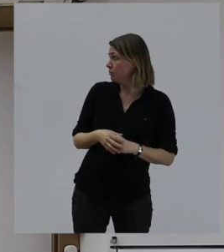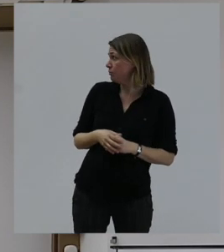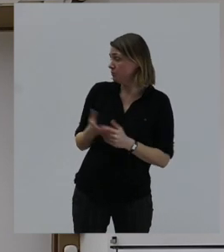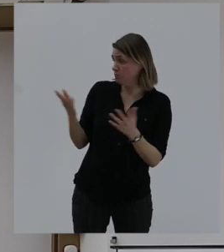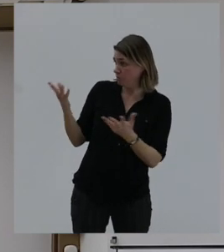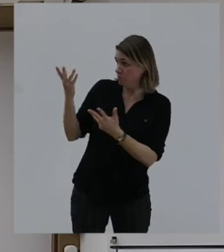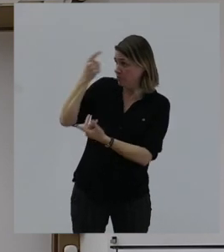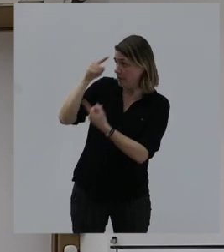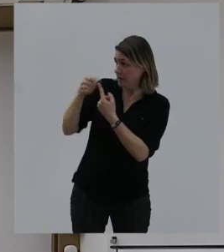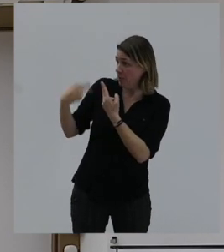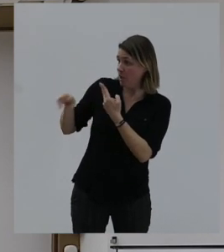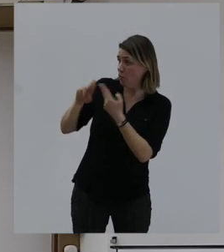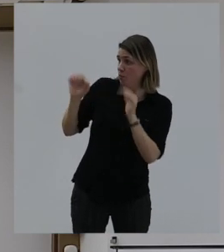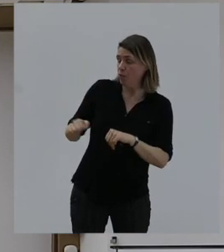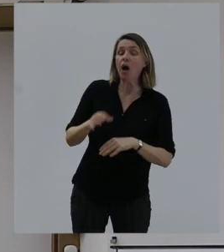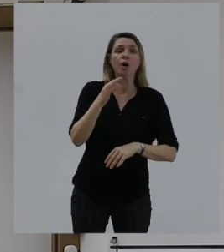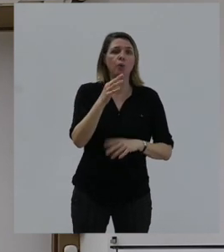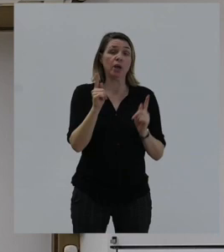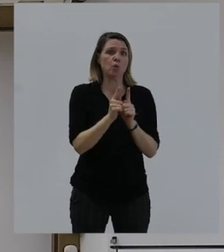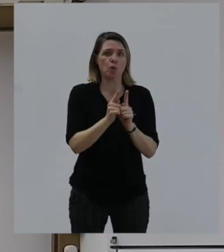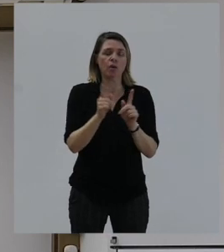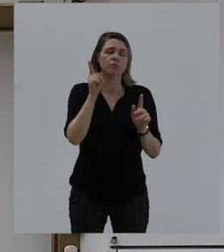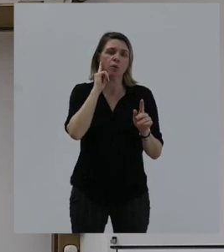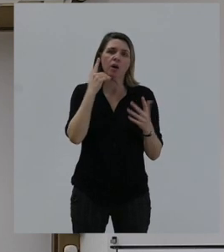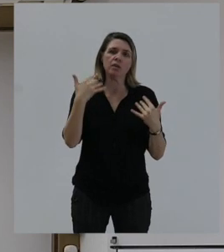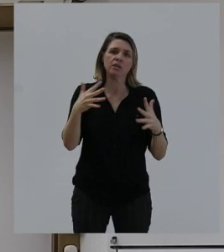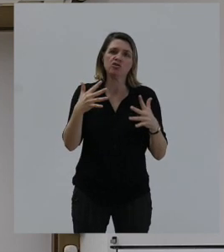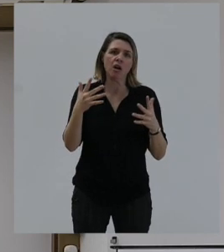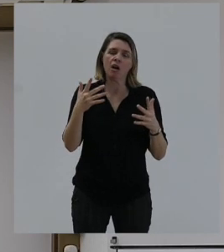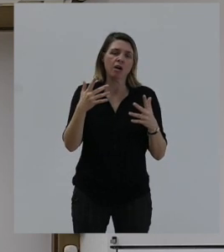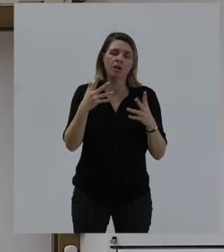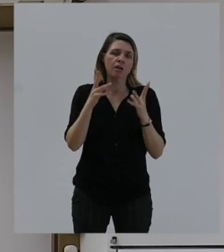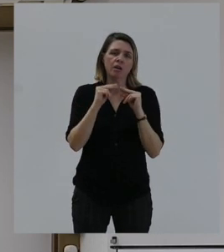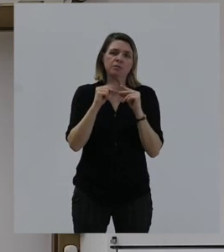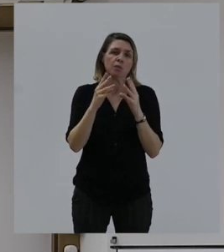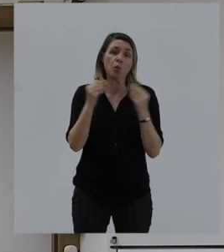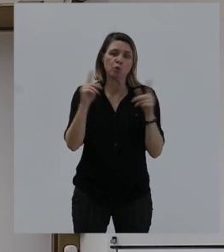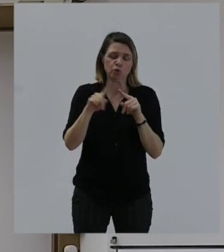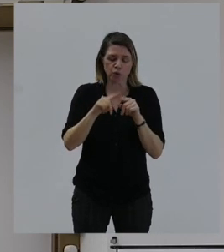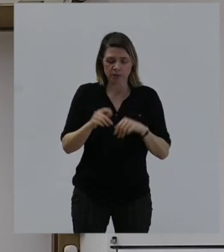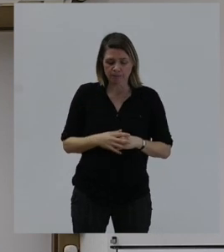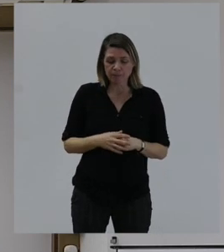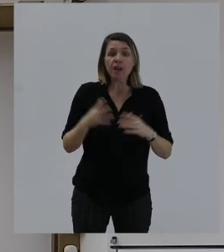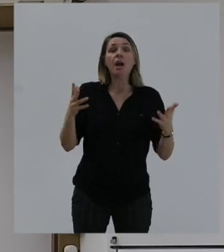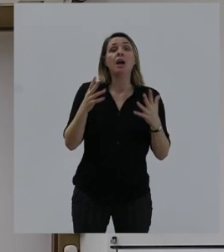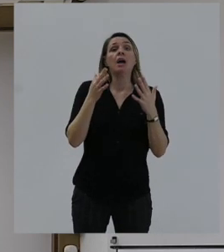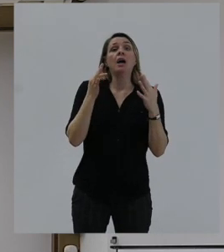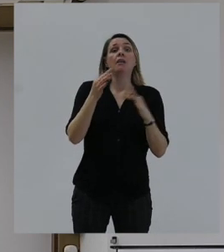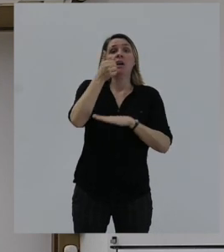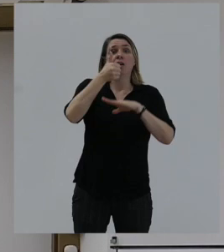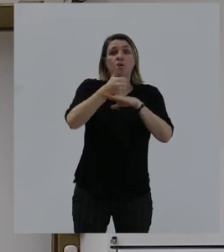sujet. Oui, alors rapidement, parce qu'on a déjà mentionné un certain nombre de choses, mais bon, déjà, en termes de